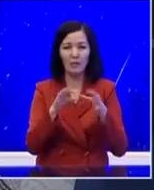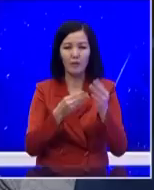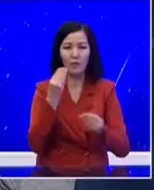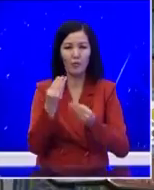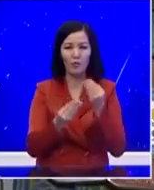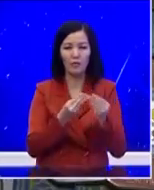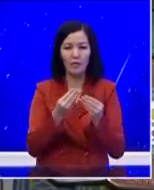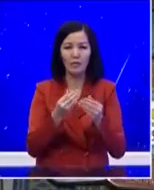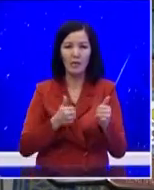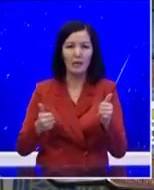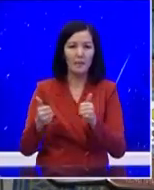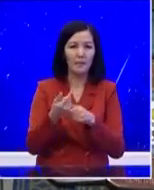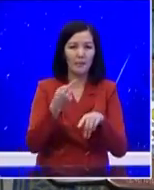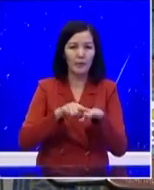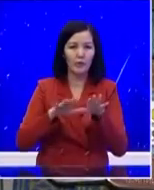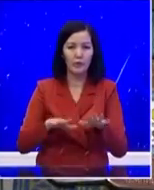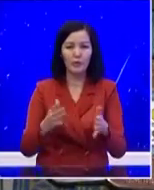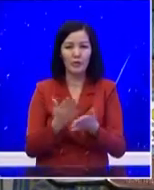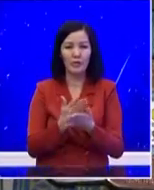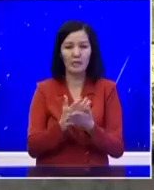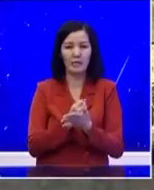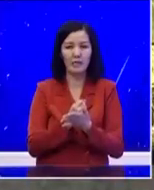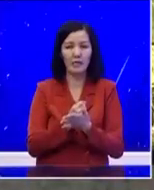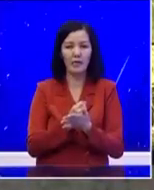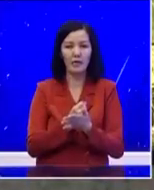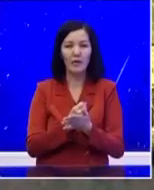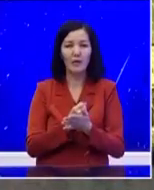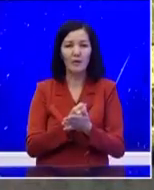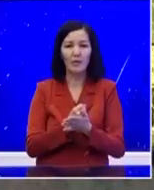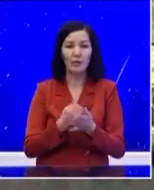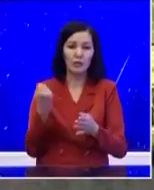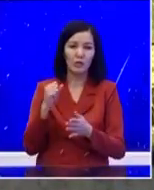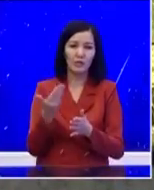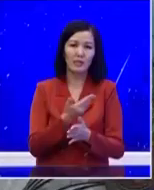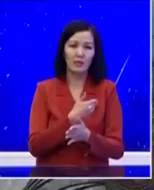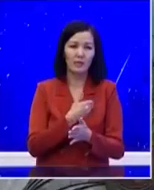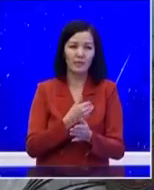ойындарында мәреге бірінші келді. Енді ерлер арасында 30 жетістігімді қайталасам дейді.